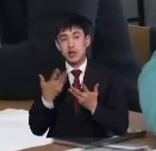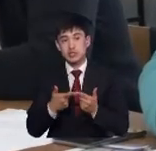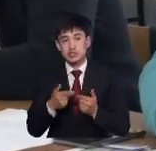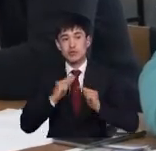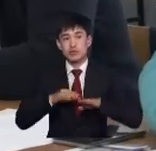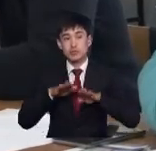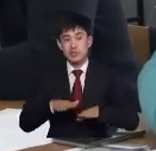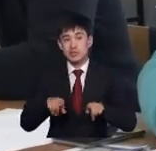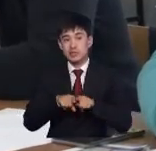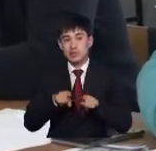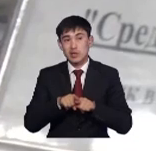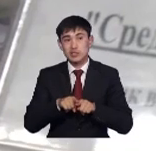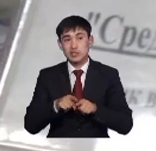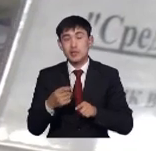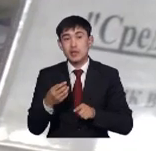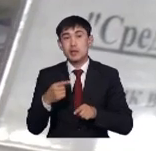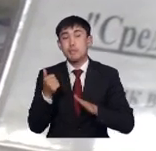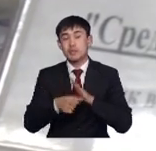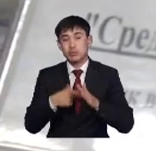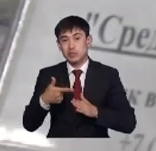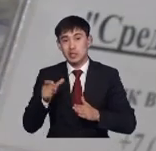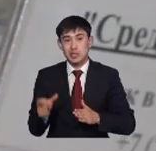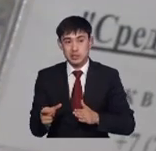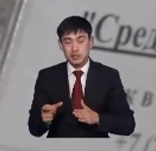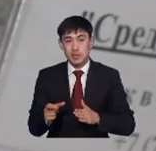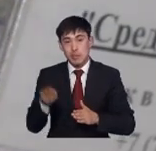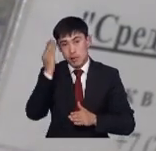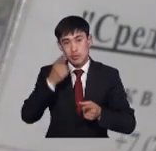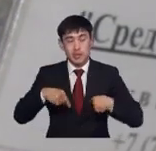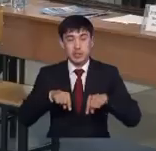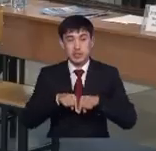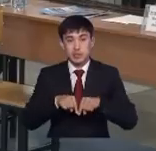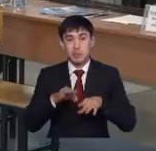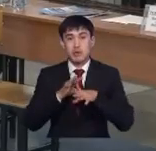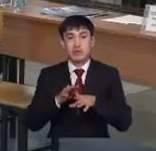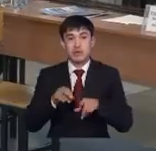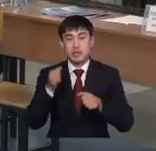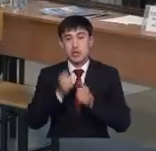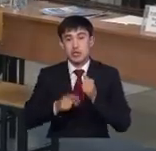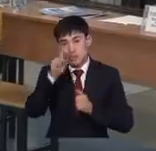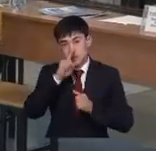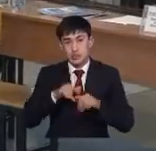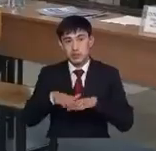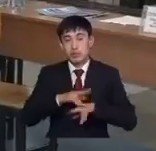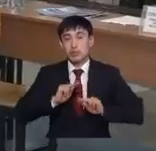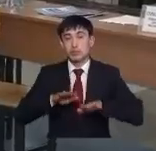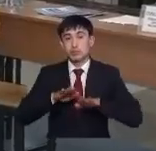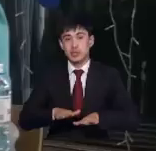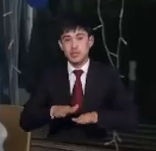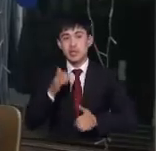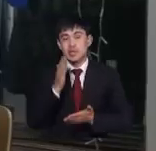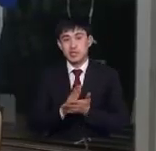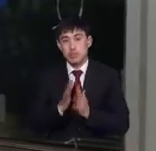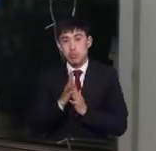как вакансий так впрочем и безработных граждан по мнению организаторов проведение ежемесячных ярмарок вакансии